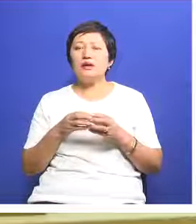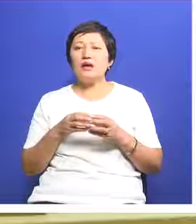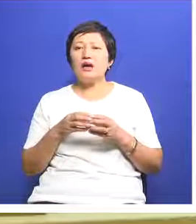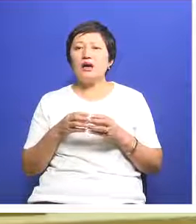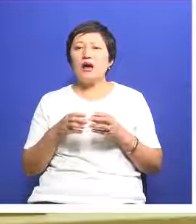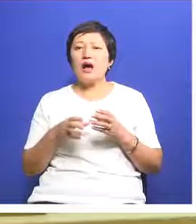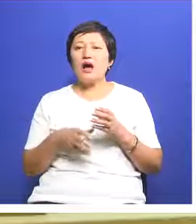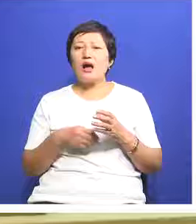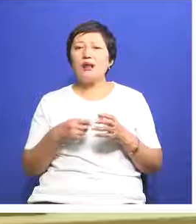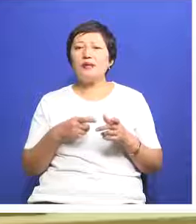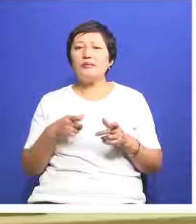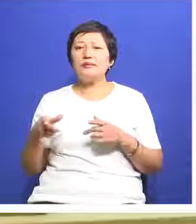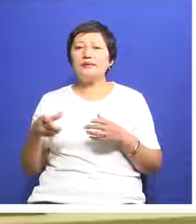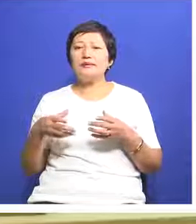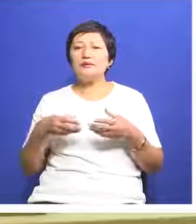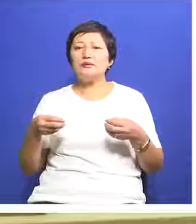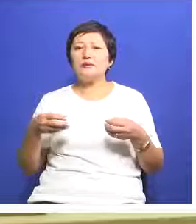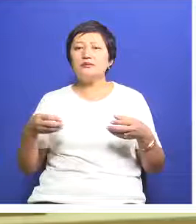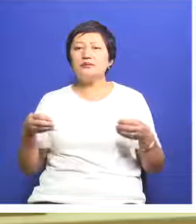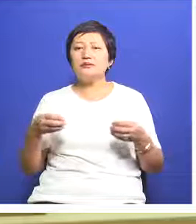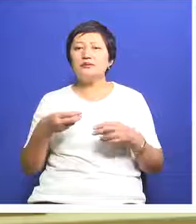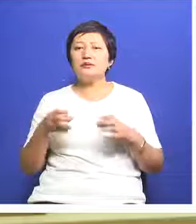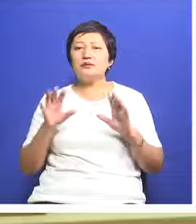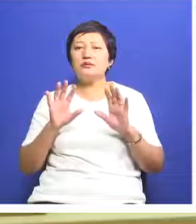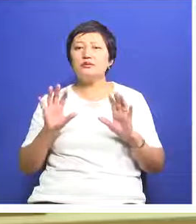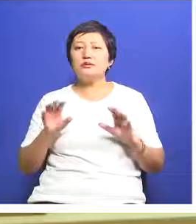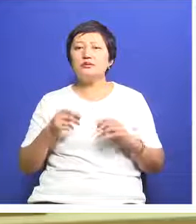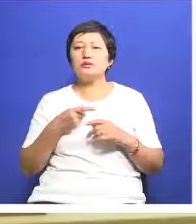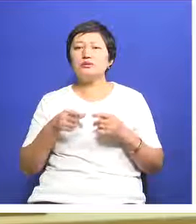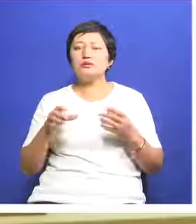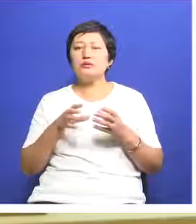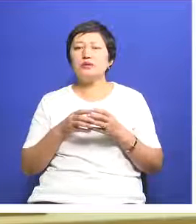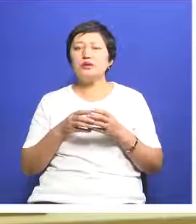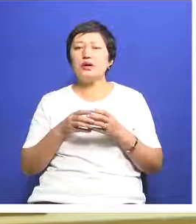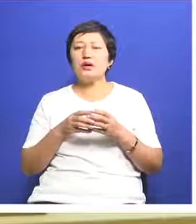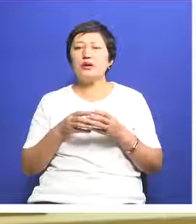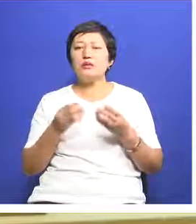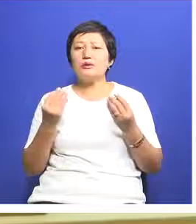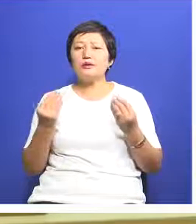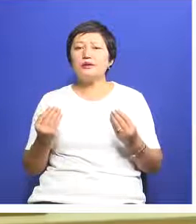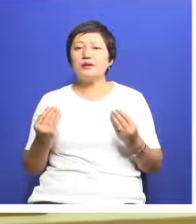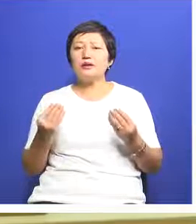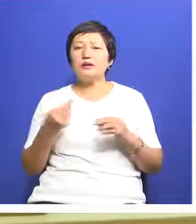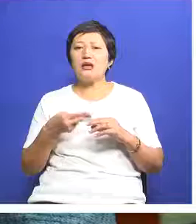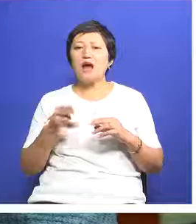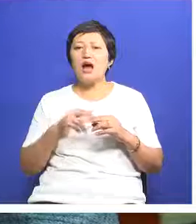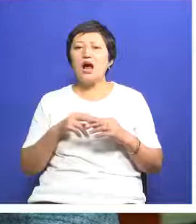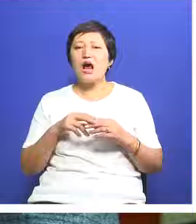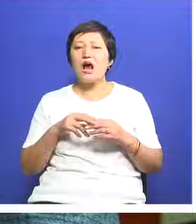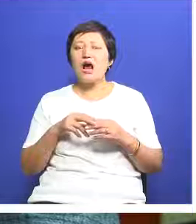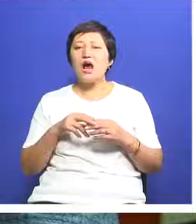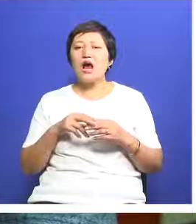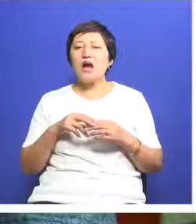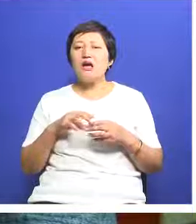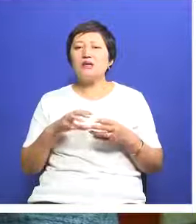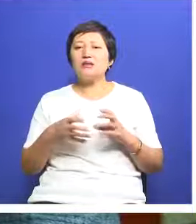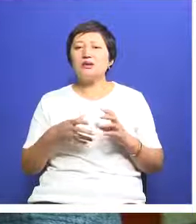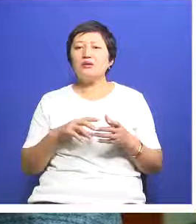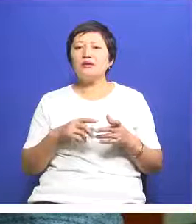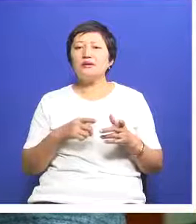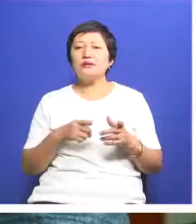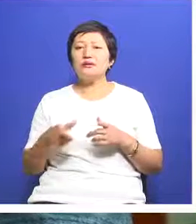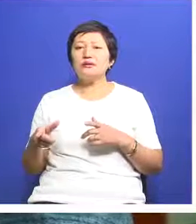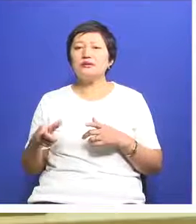алып беріп жатырмыз, көктемде де алып берілген, қазір күздігі жүріп жатыр. Бүгінгі таңда шаруаларға таратып жатырмыз.